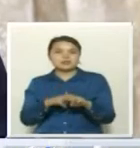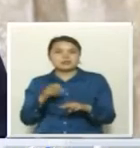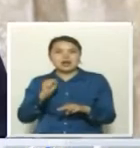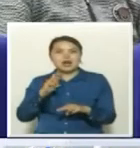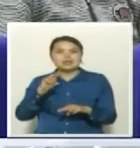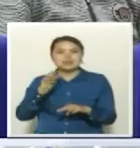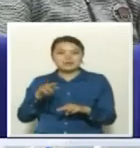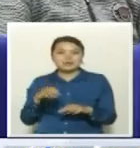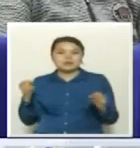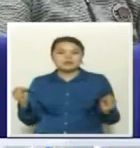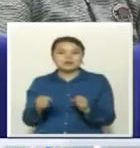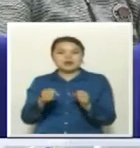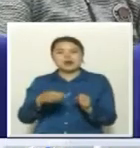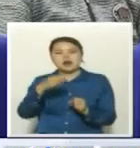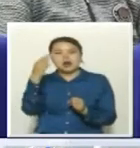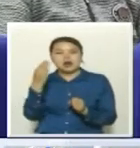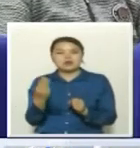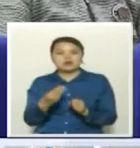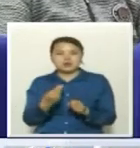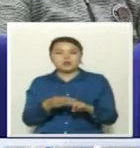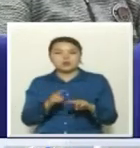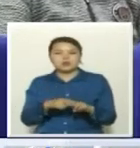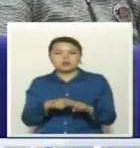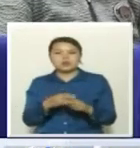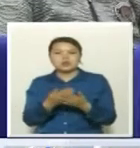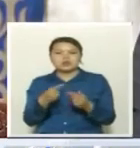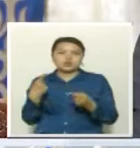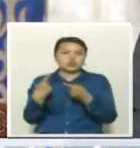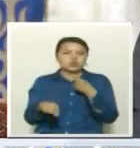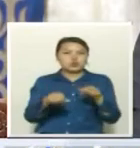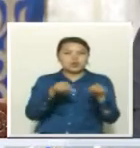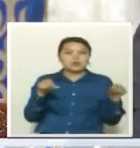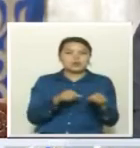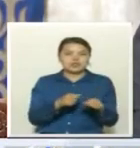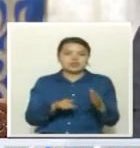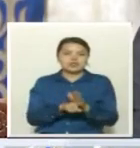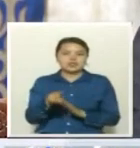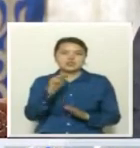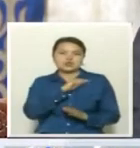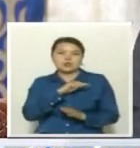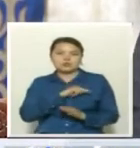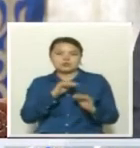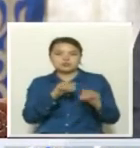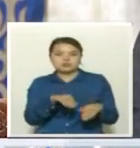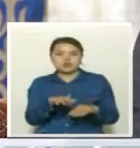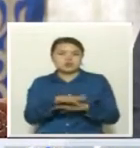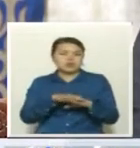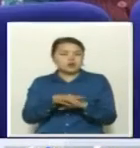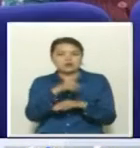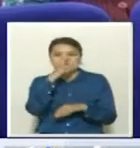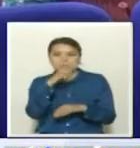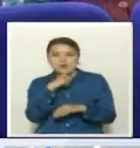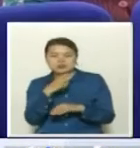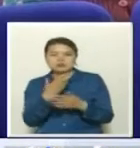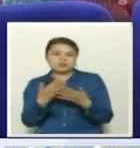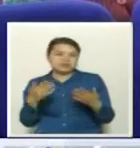әкімдіктің ұсынысымен Маңғыстау жарық жауапкершілігі шектеулі серіктестігі келген болатын. Сол кездері тұрғындар арасында түсінбеушілік жайттары орын